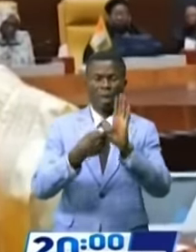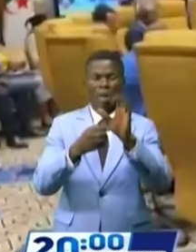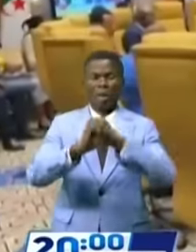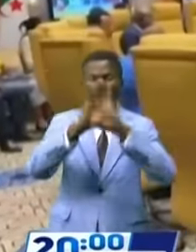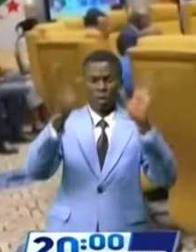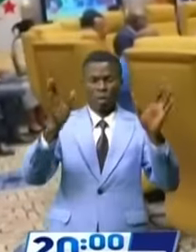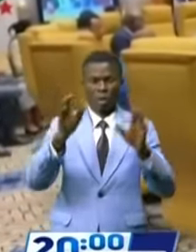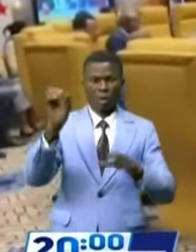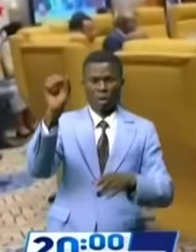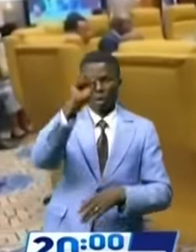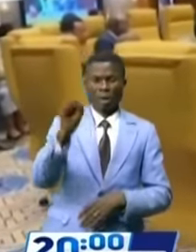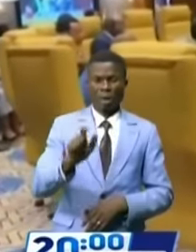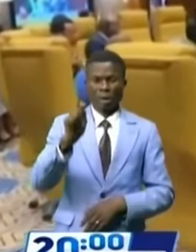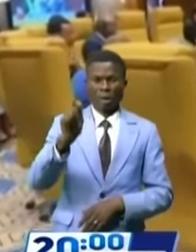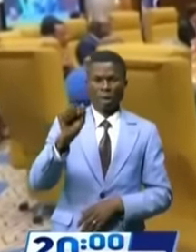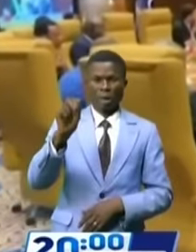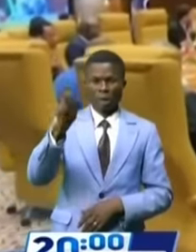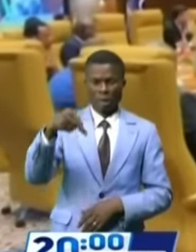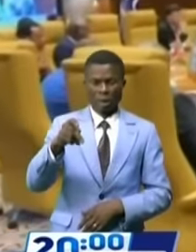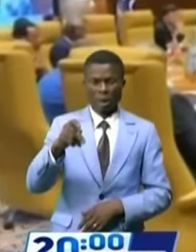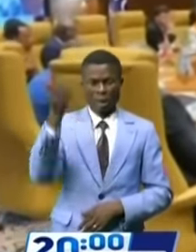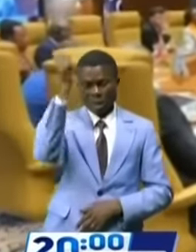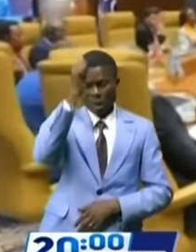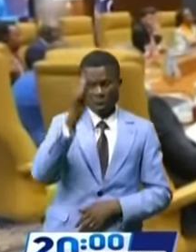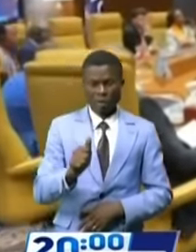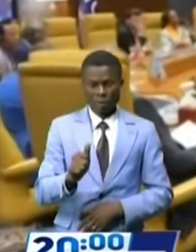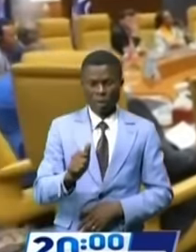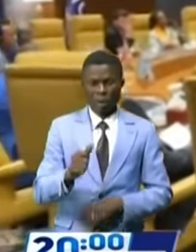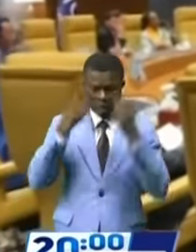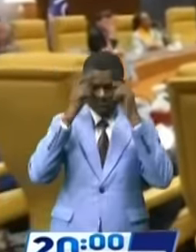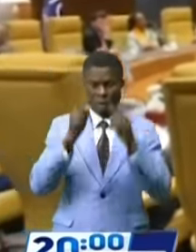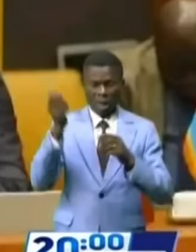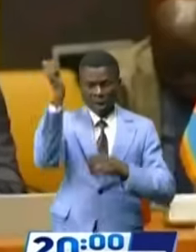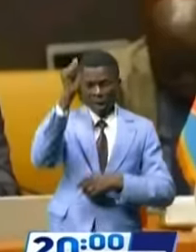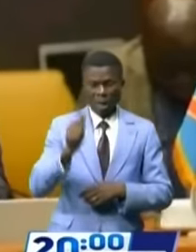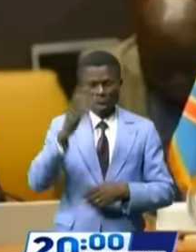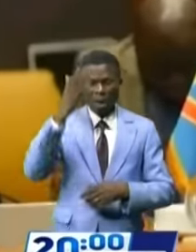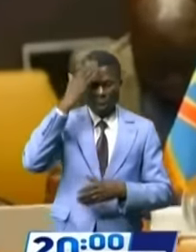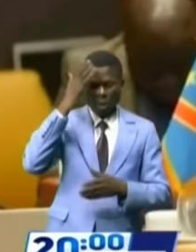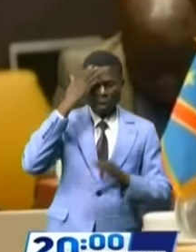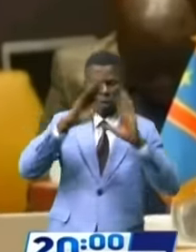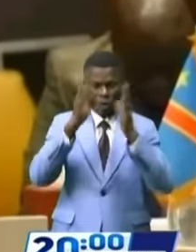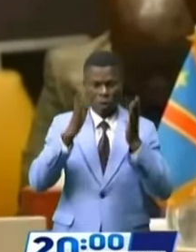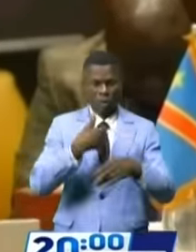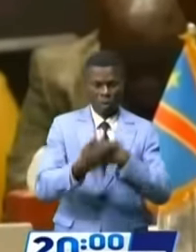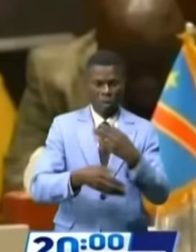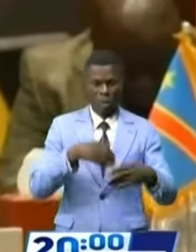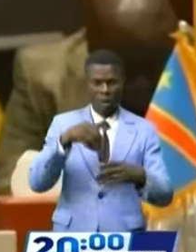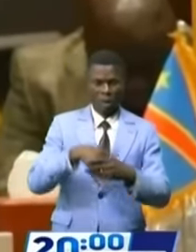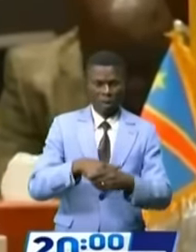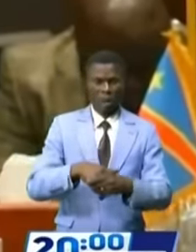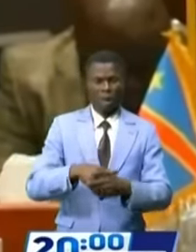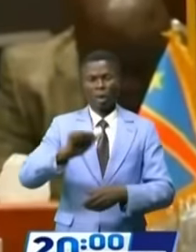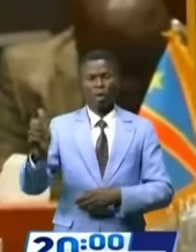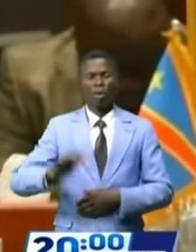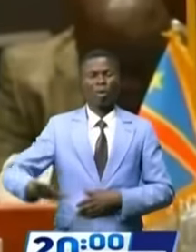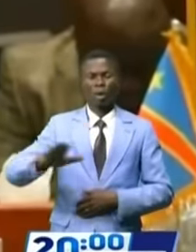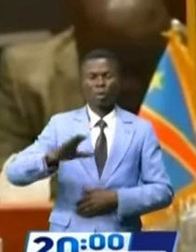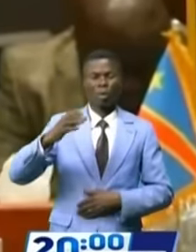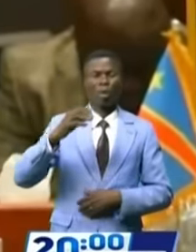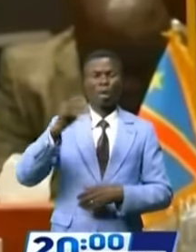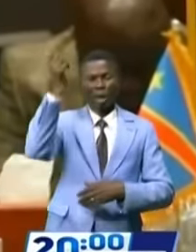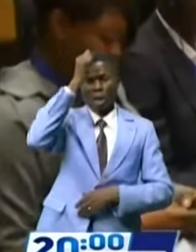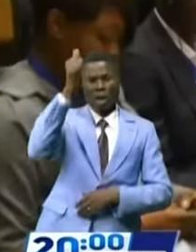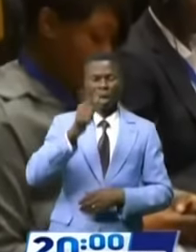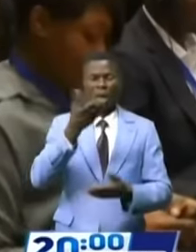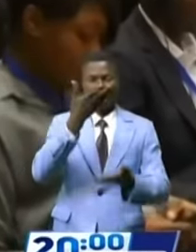aux startups africains et également permettre aux décideurs africains de s'enquérir de tout ce qui se passe dans les autres pays du continent,